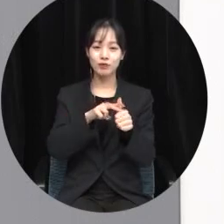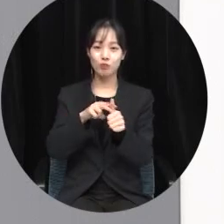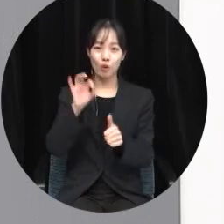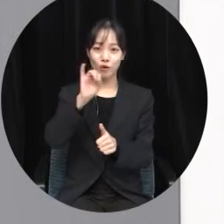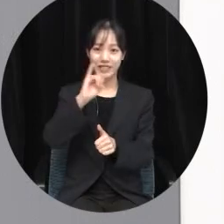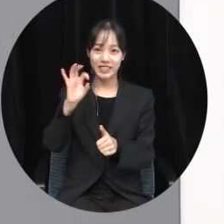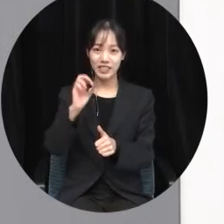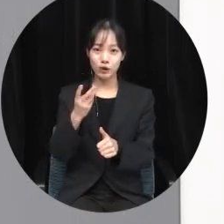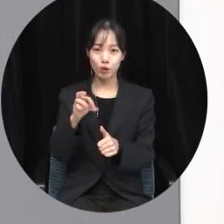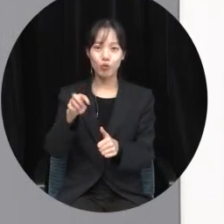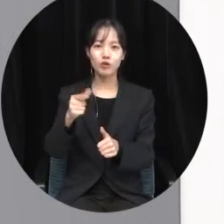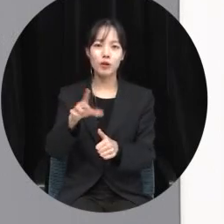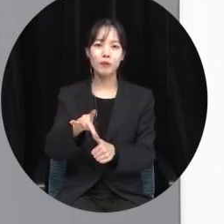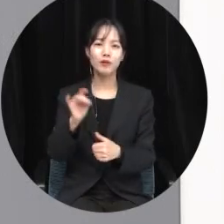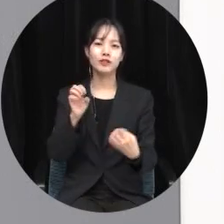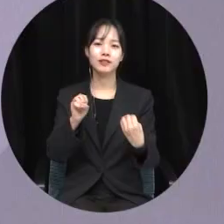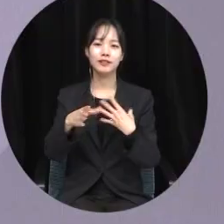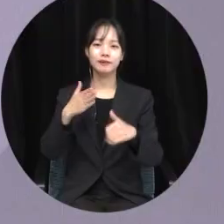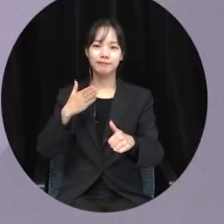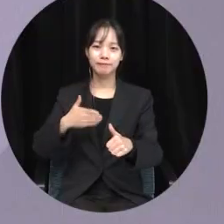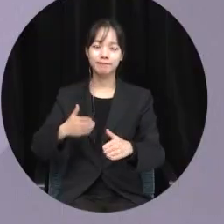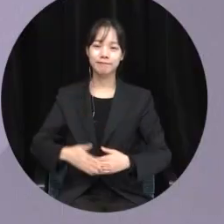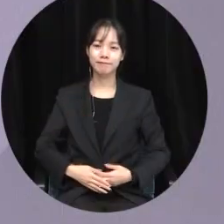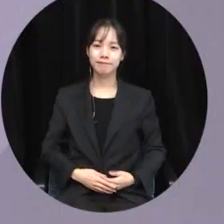주시기 바랍니다. 예,